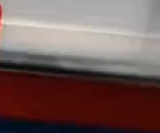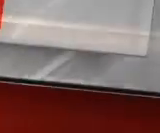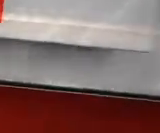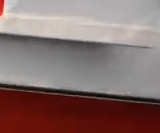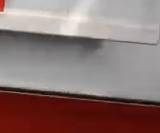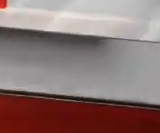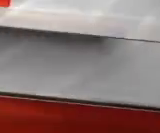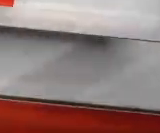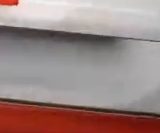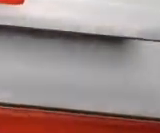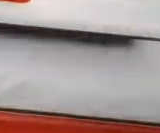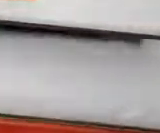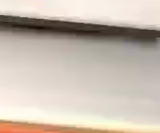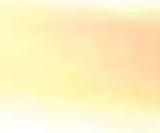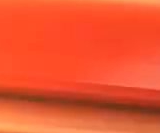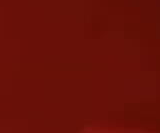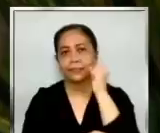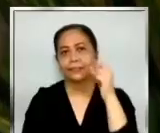Refrang.